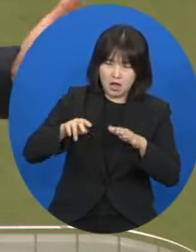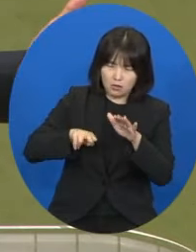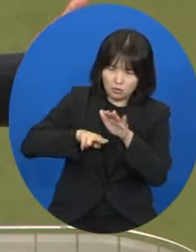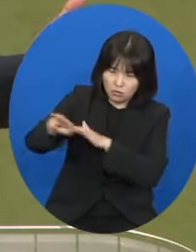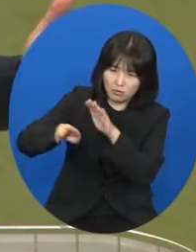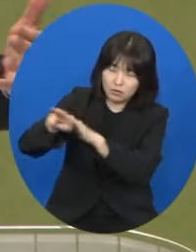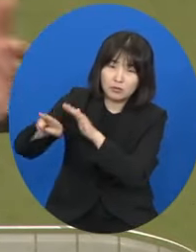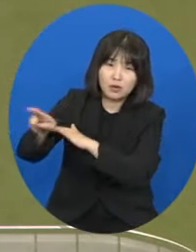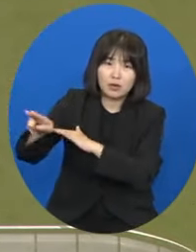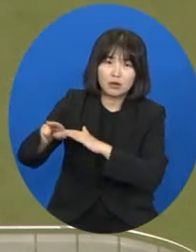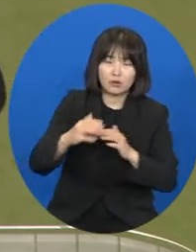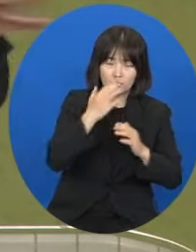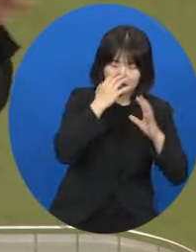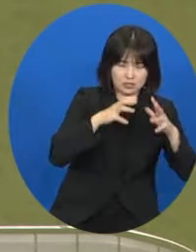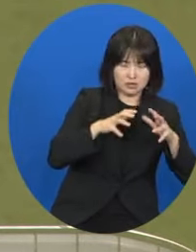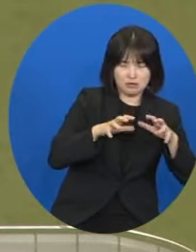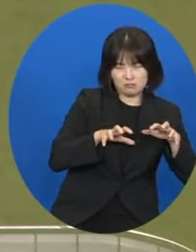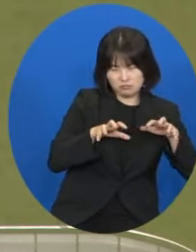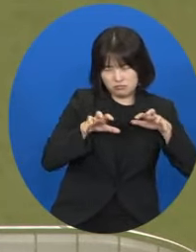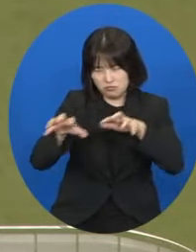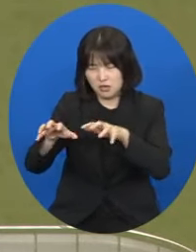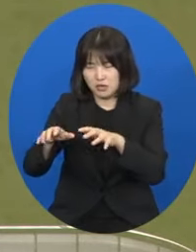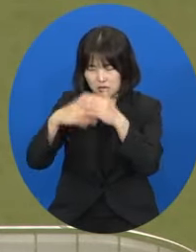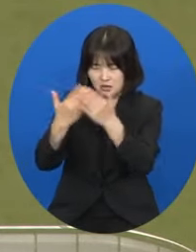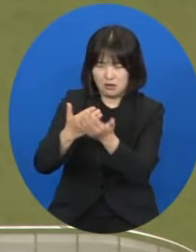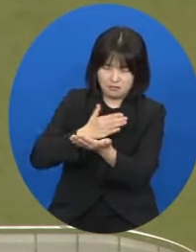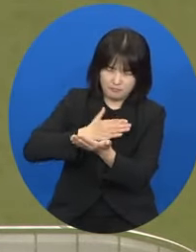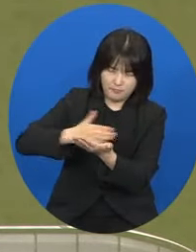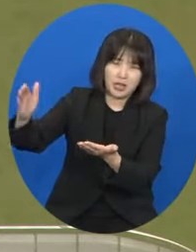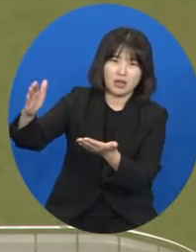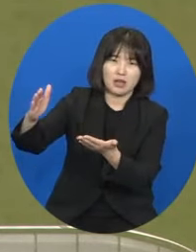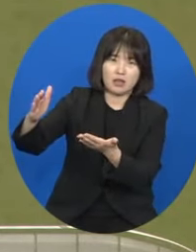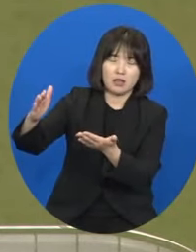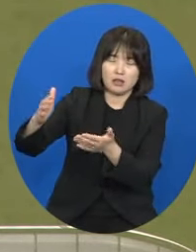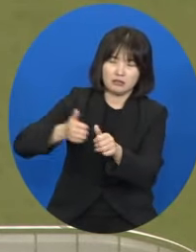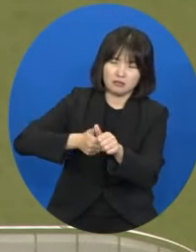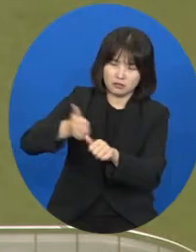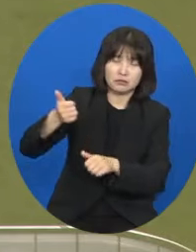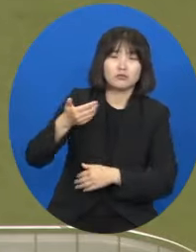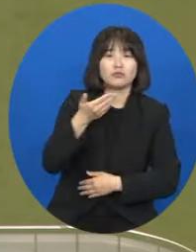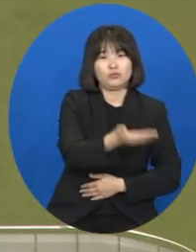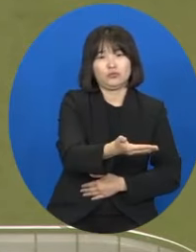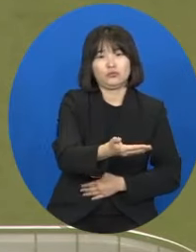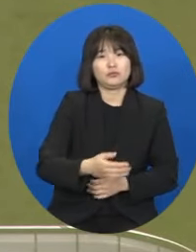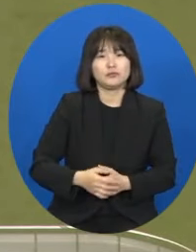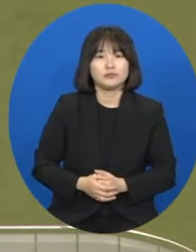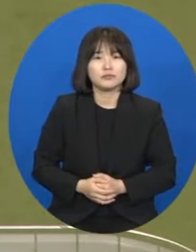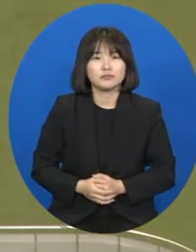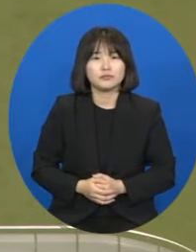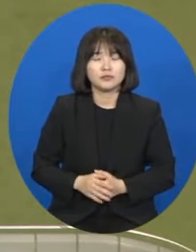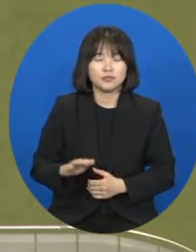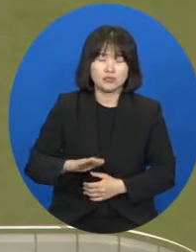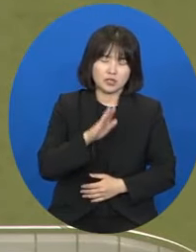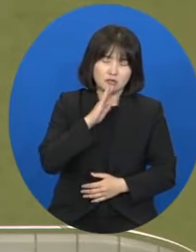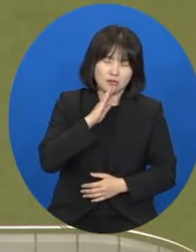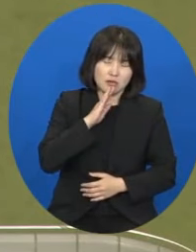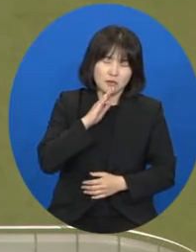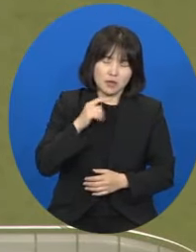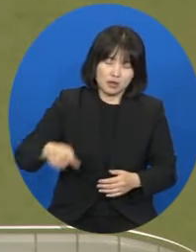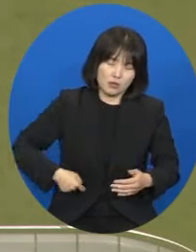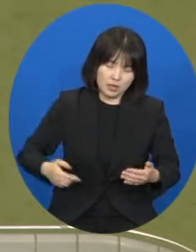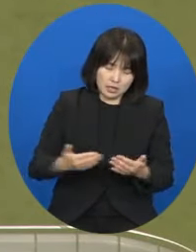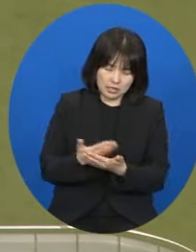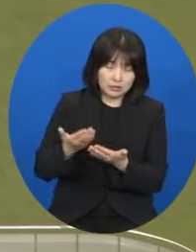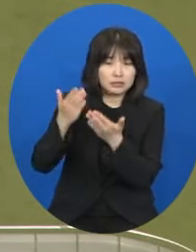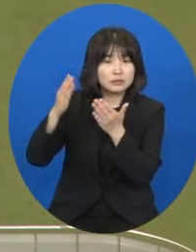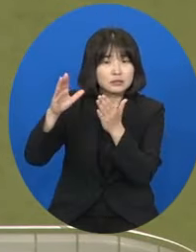이스라엘 백성들이 쳐들어가서 다 쓸어버리는 거예요. 그런 식으로 승리를 주시는 거예요. 우리가 진심으로 회개할 때에